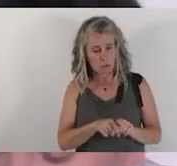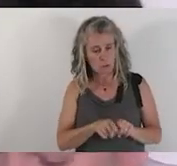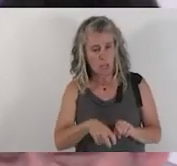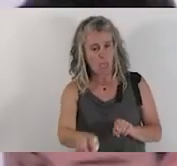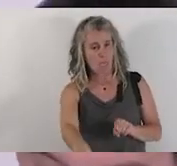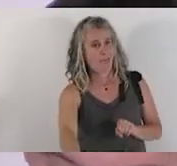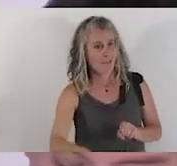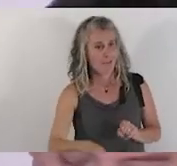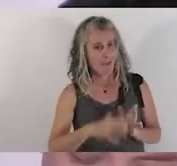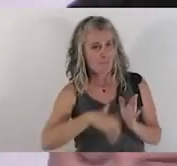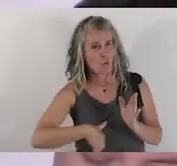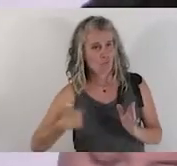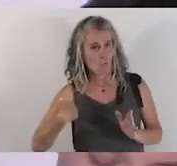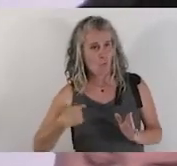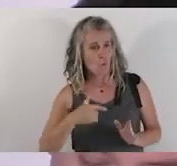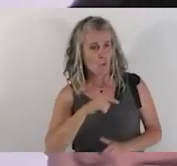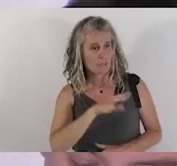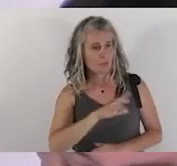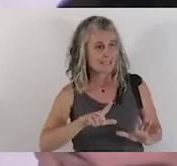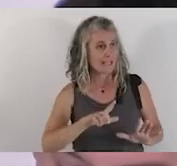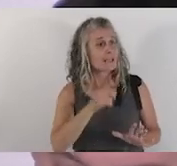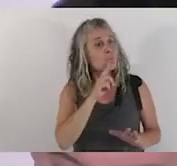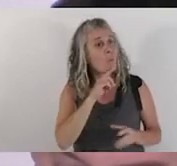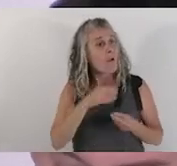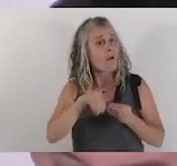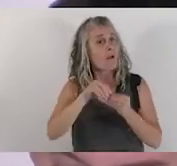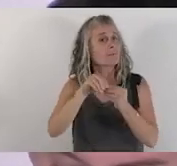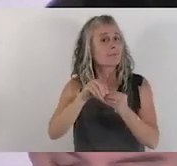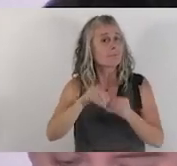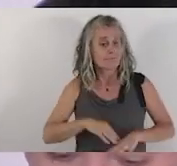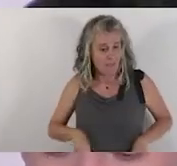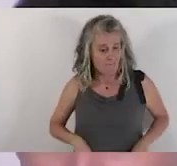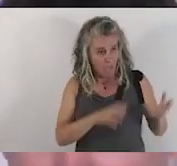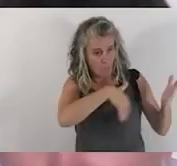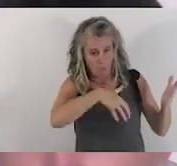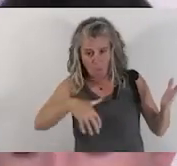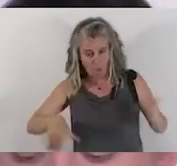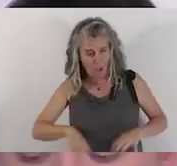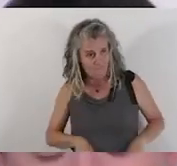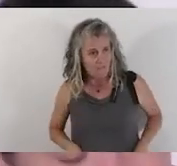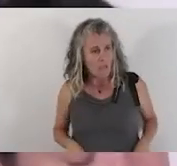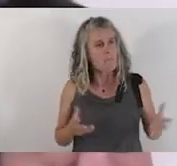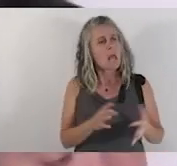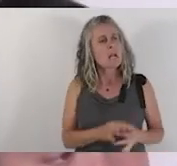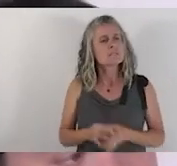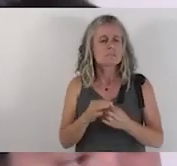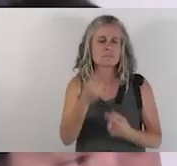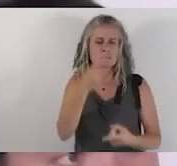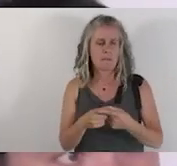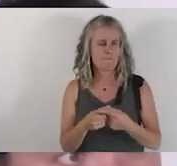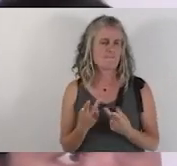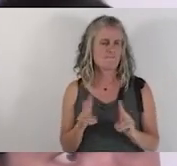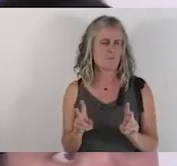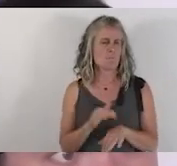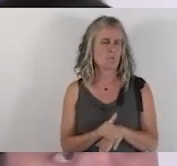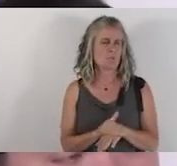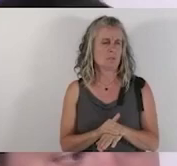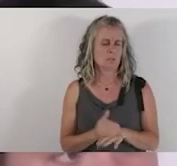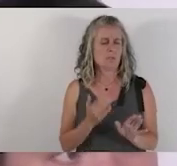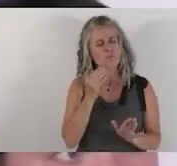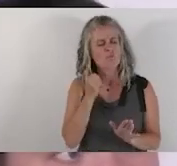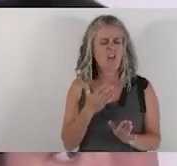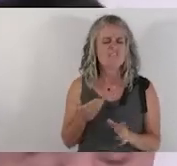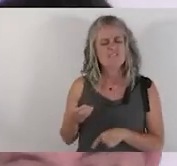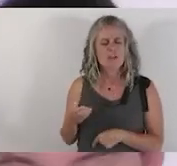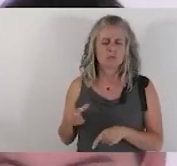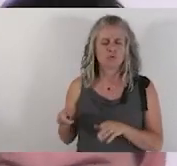fin de l'ordre du jour, qui est un additif, puisqu'il s'agit de la politique de la ville, mais c'est une subvention particulière, donc j'insisterai peut-être plus particulièrement